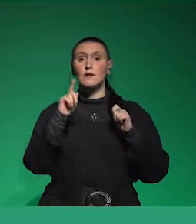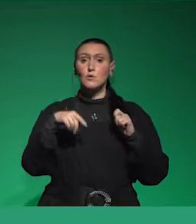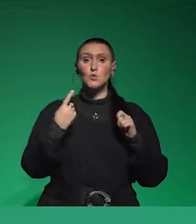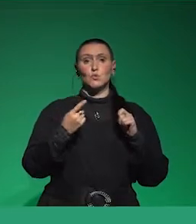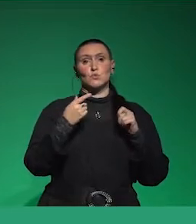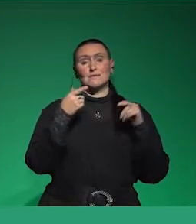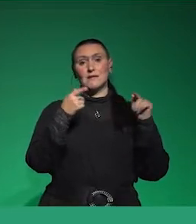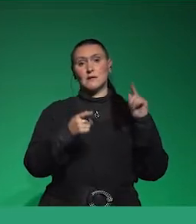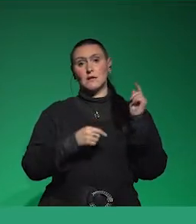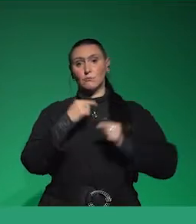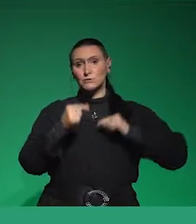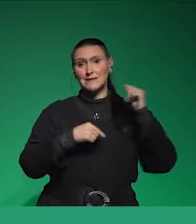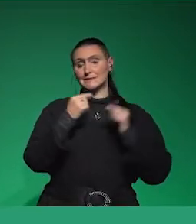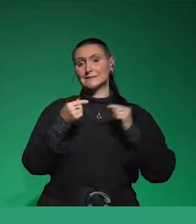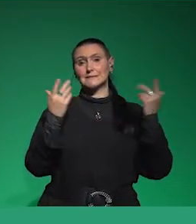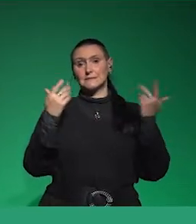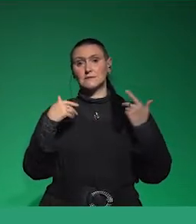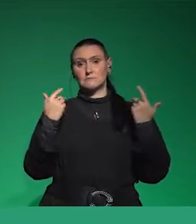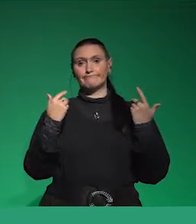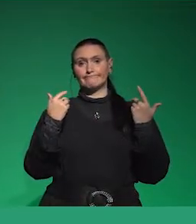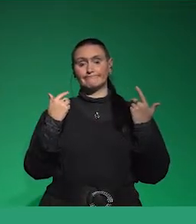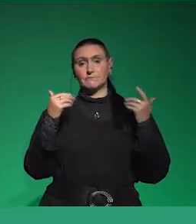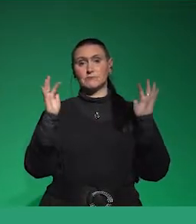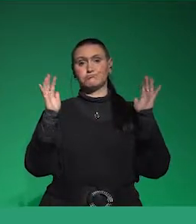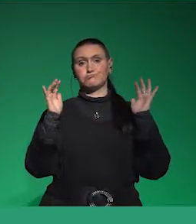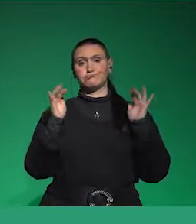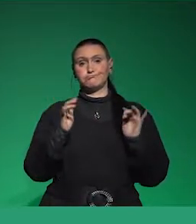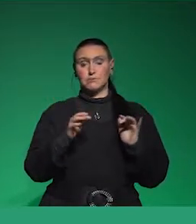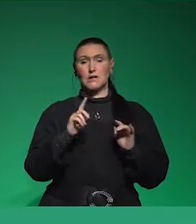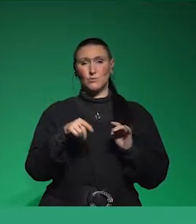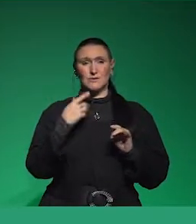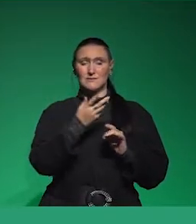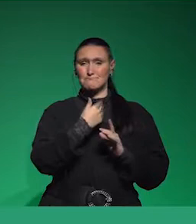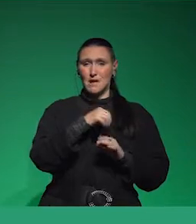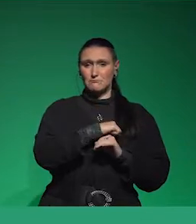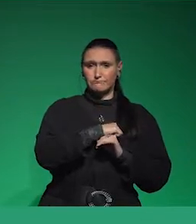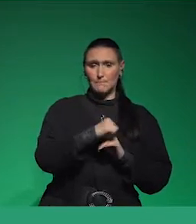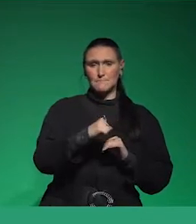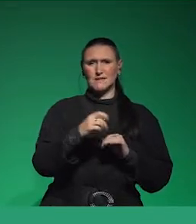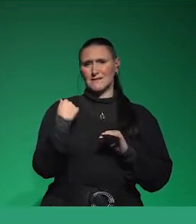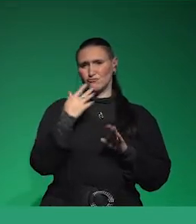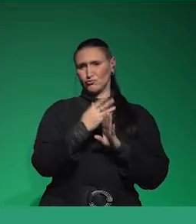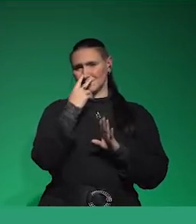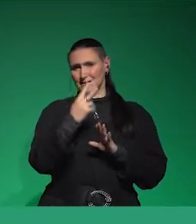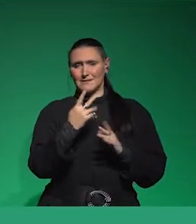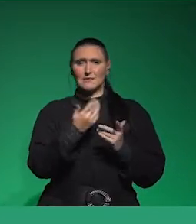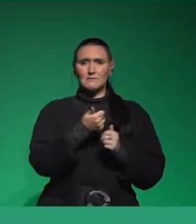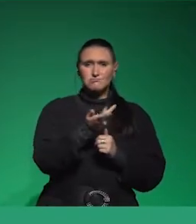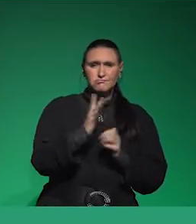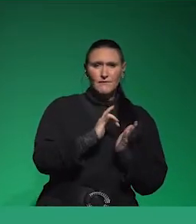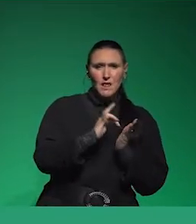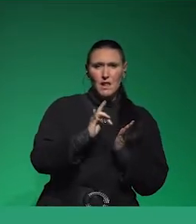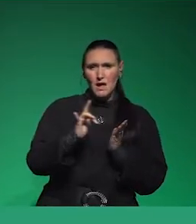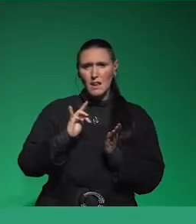Und es gibt natürlich viele Kahlstellen, von denen wir gerade gehört haben. Und damit müssen wir jetzt umgehen.